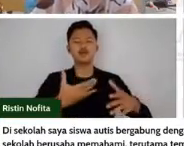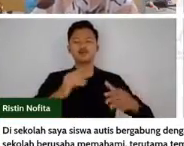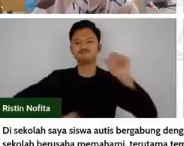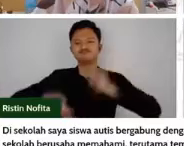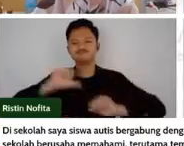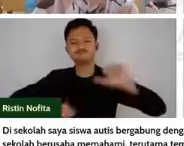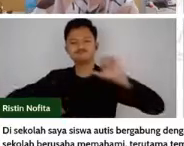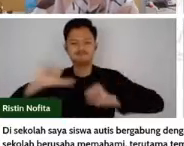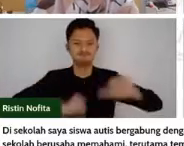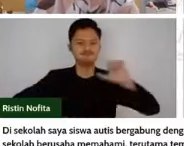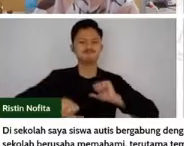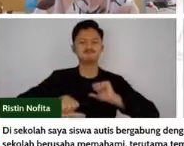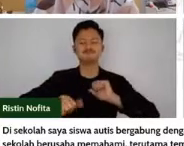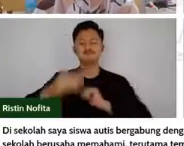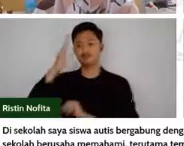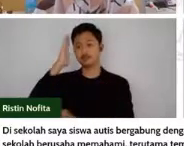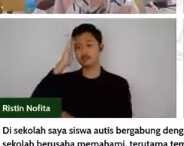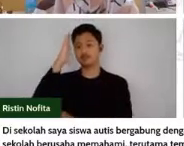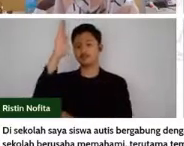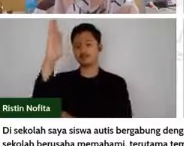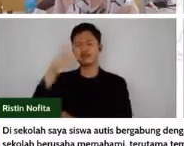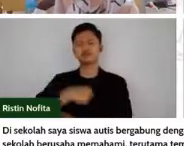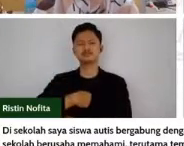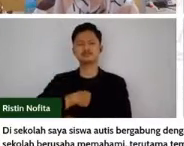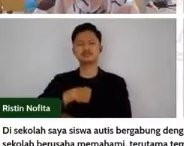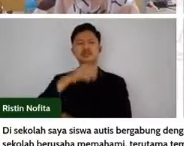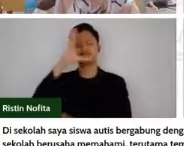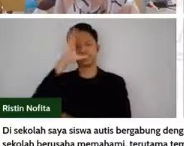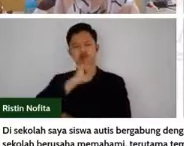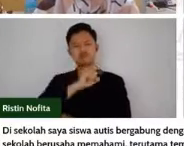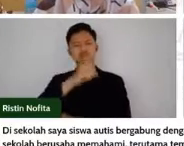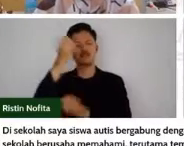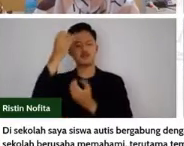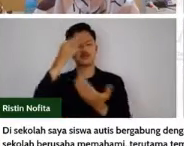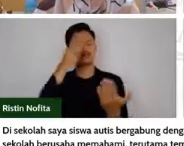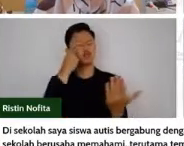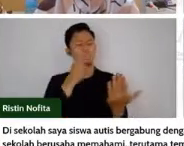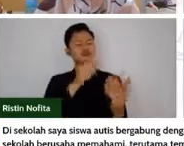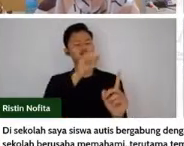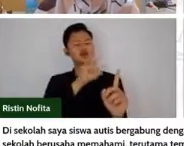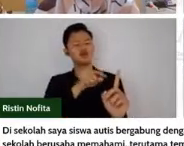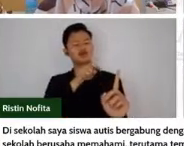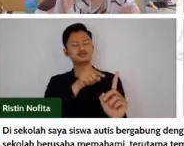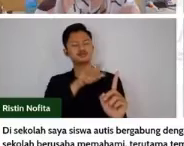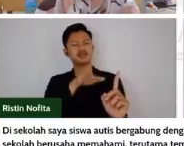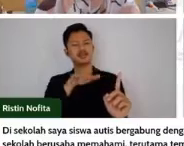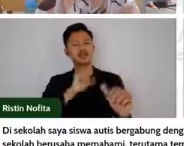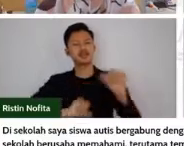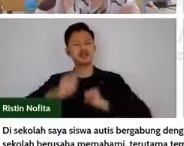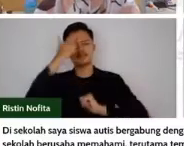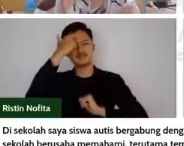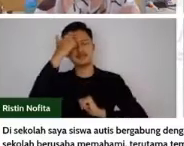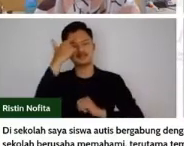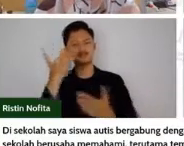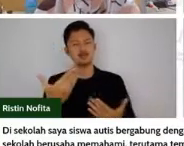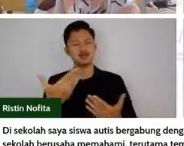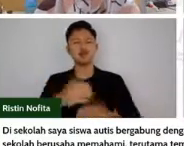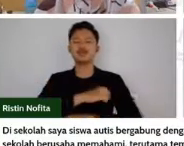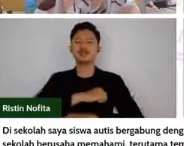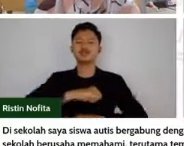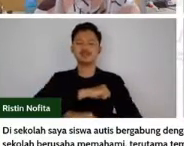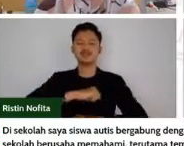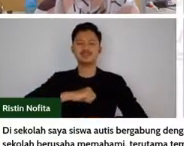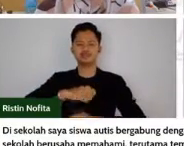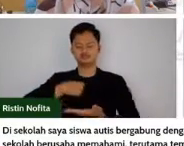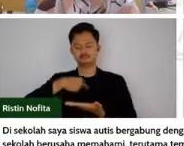itu kita sudah mendapat informasi bahwa kelihatannya nih anak ini gaya belajarnya itu kinestetik. Jadi mungkin dari kita